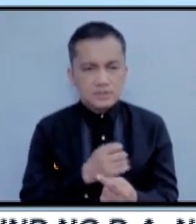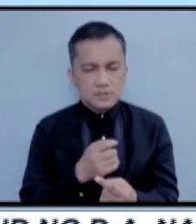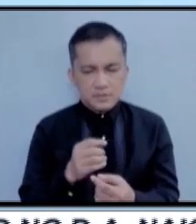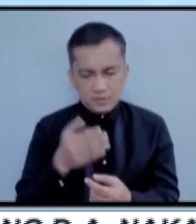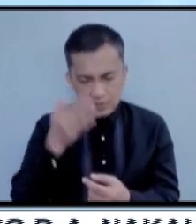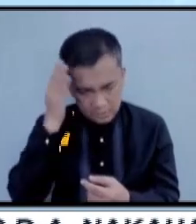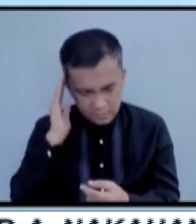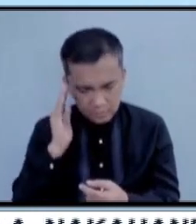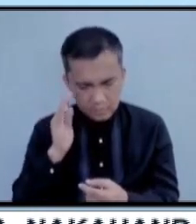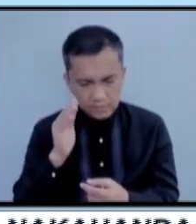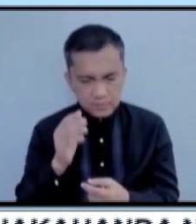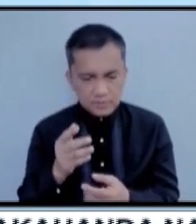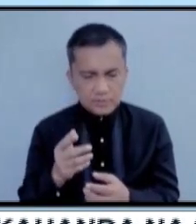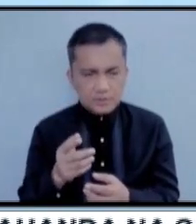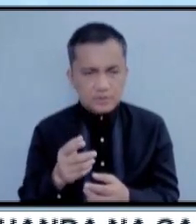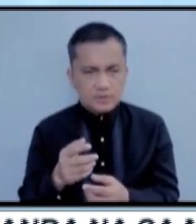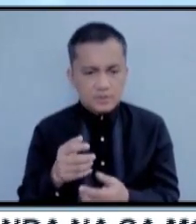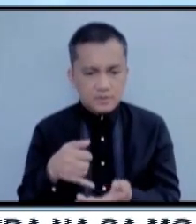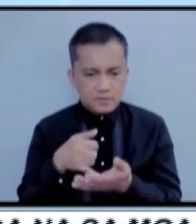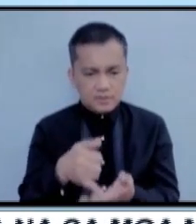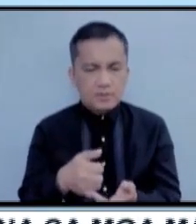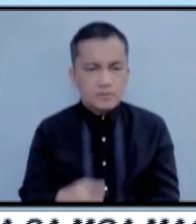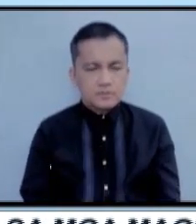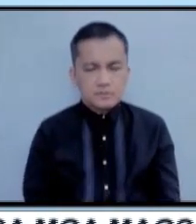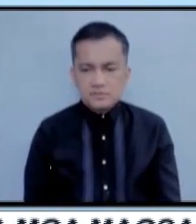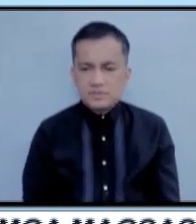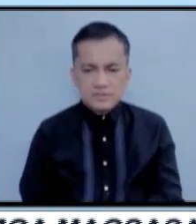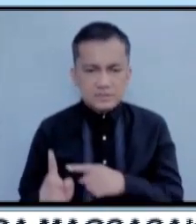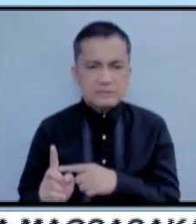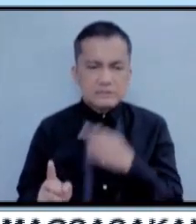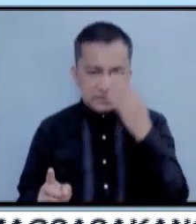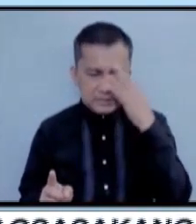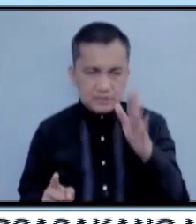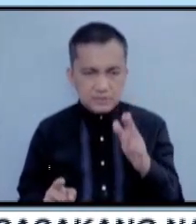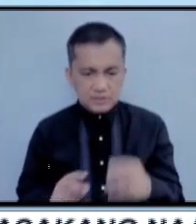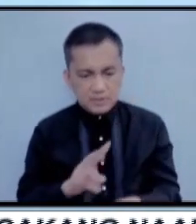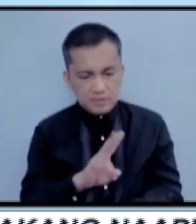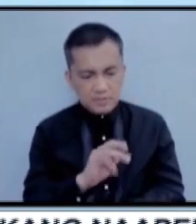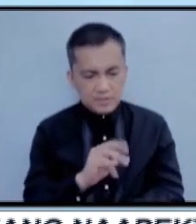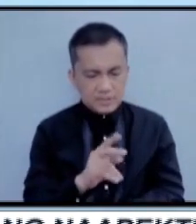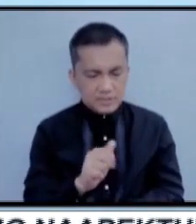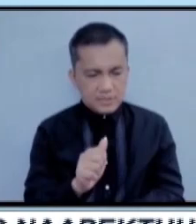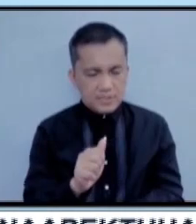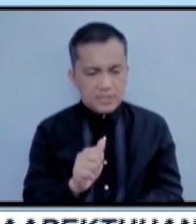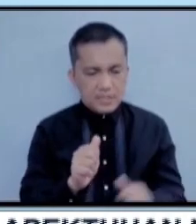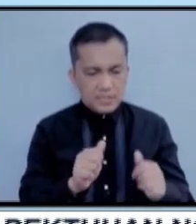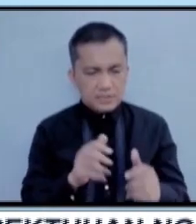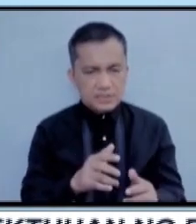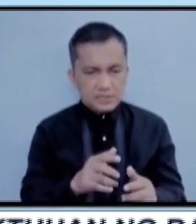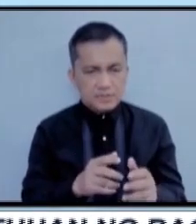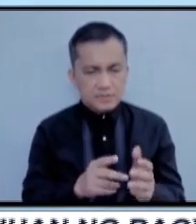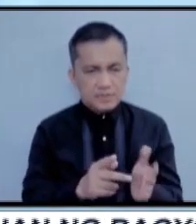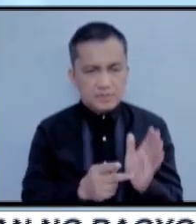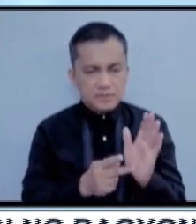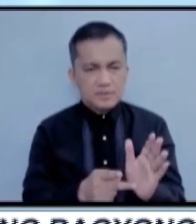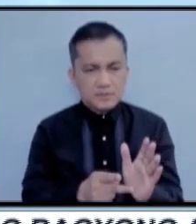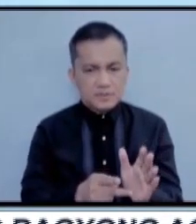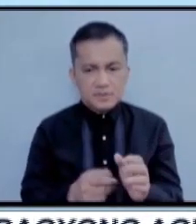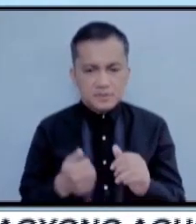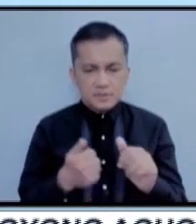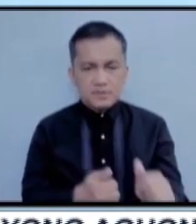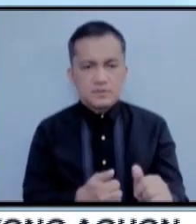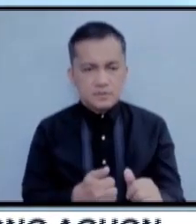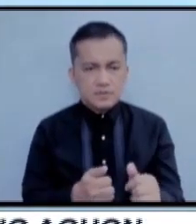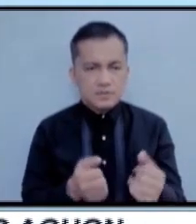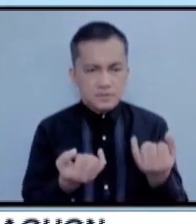mag-present ng award hindi rin daw niya alam na ang beteranong aktres na ang dapat na magpepresent ng award at sumunod lang daw siya sa instruction